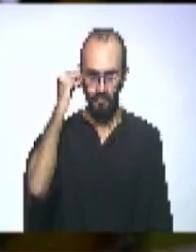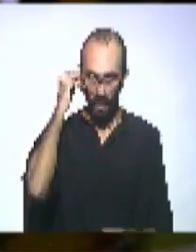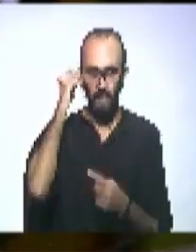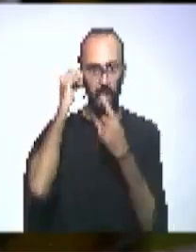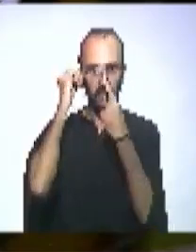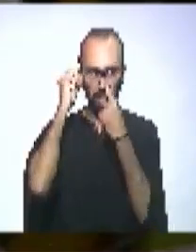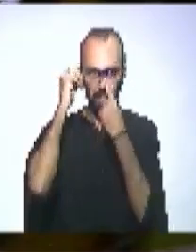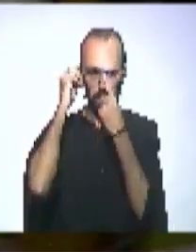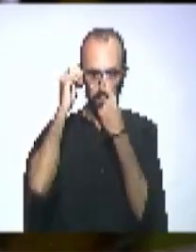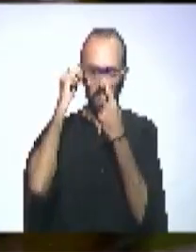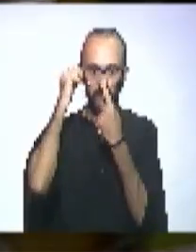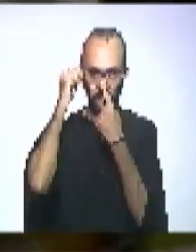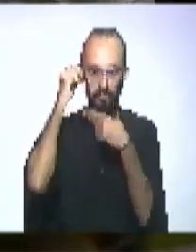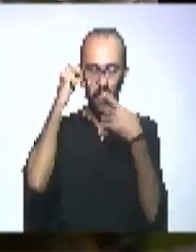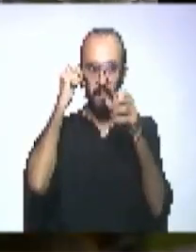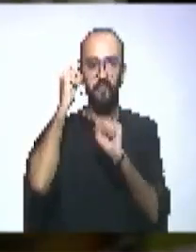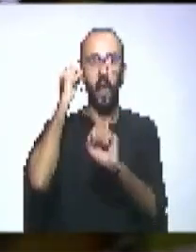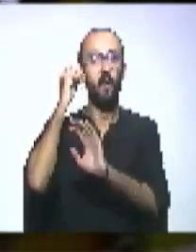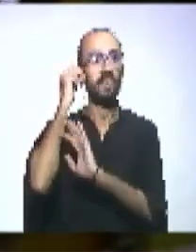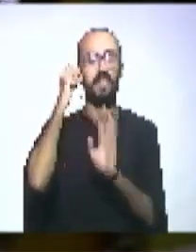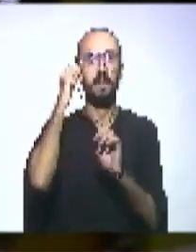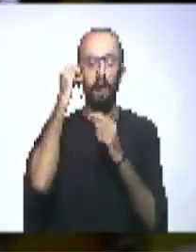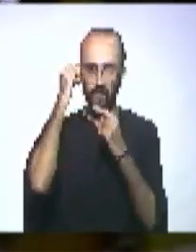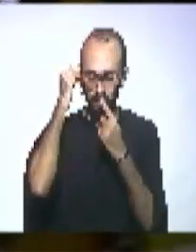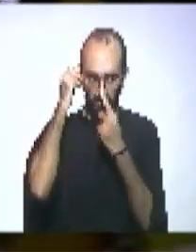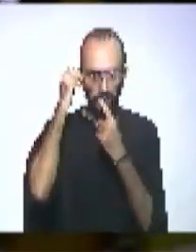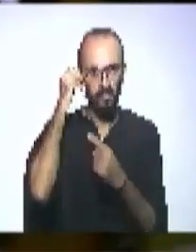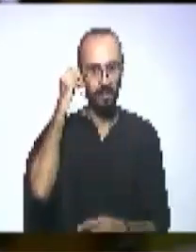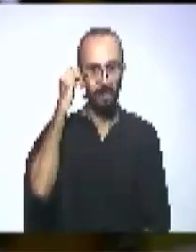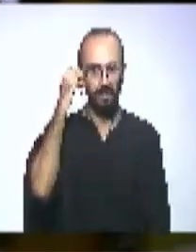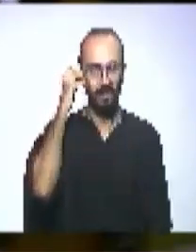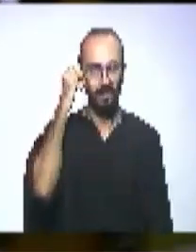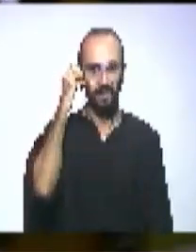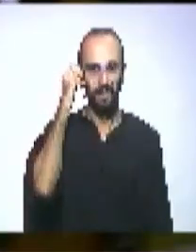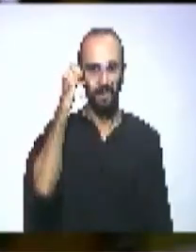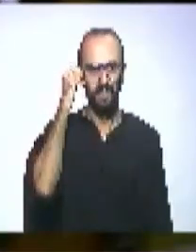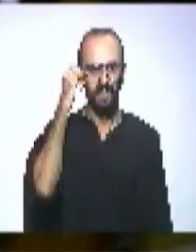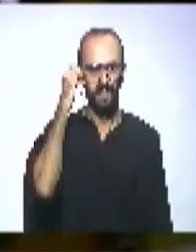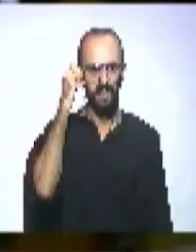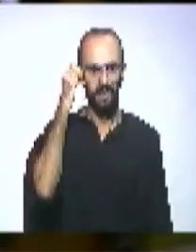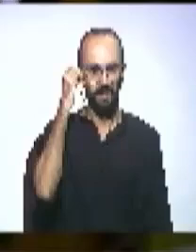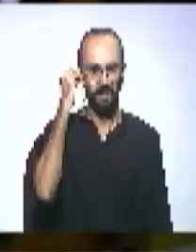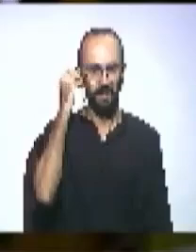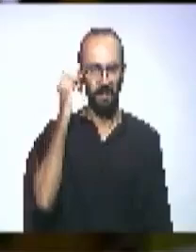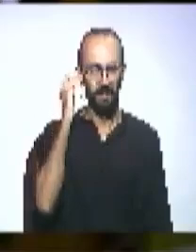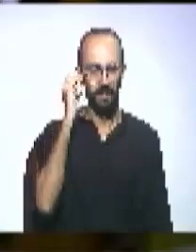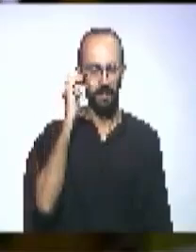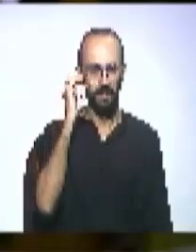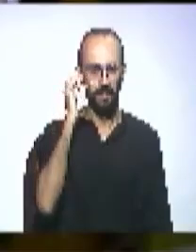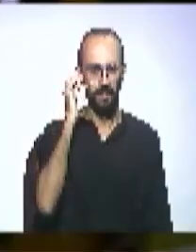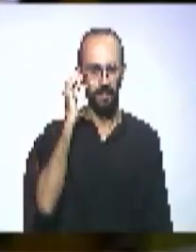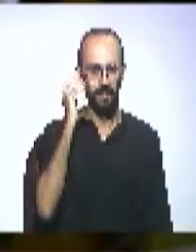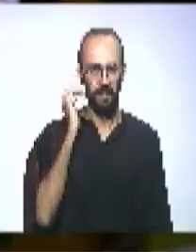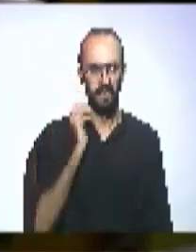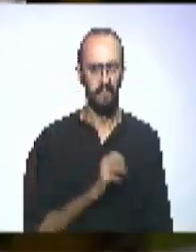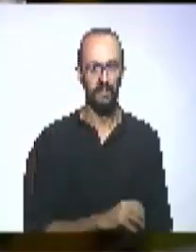حلقه لوحدها الحاجات دي. حاضر. حاضر يا استاذ مينا. عينيا ليك. ماشي حاضر. ميرسي على اتصالك